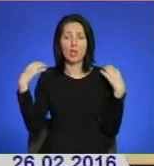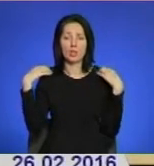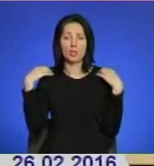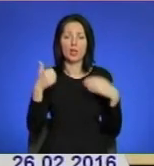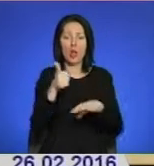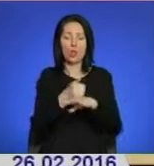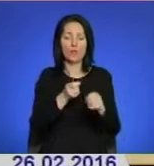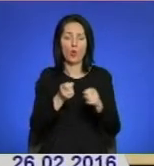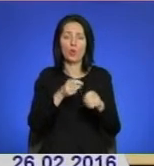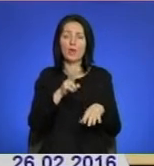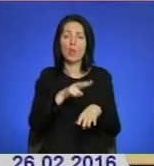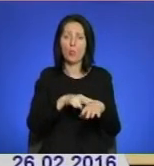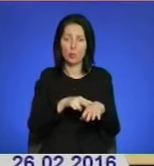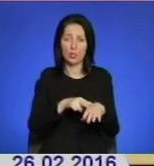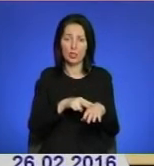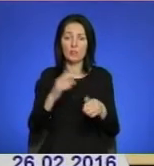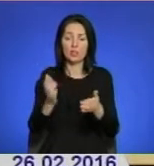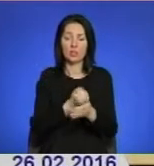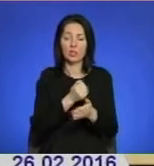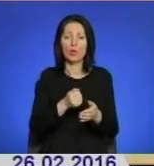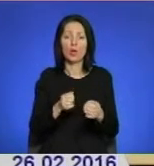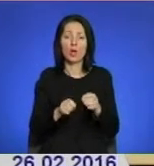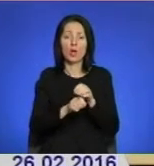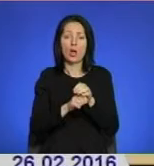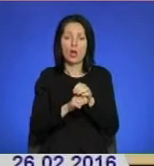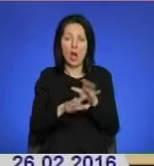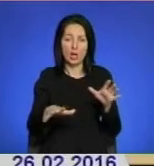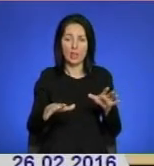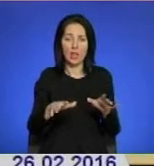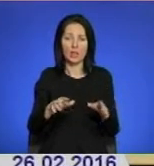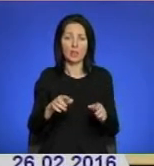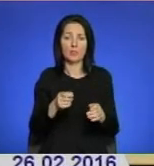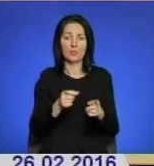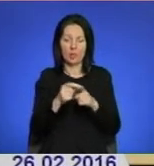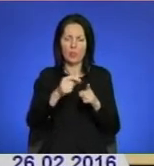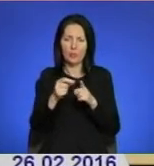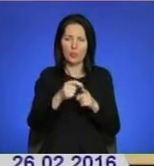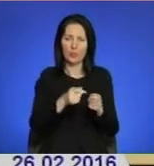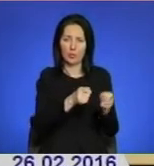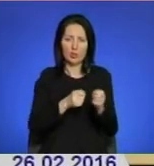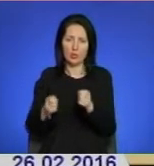тернопільських правоохоронців, причетних до цієї схеми, встановлені. У заступника прокурора Тернопільської області вилучено понад 50 тисяч